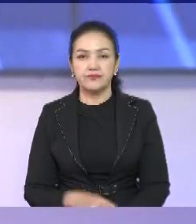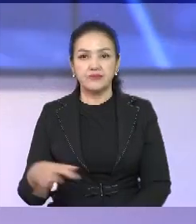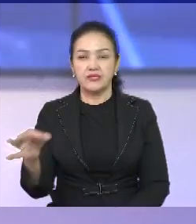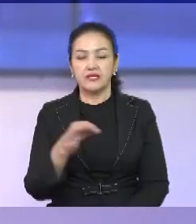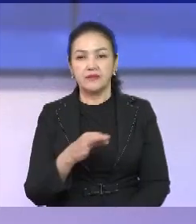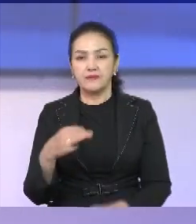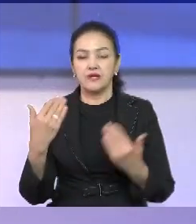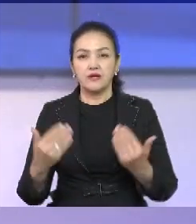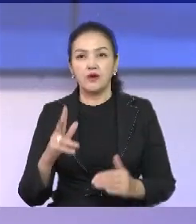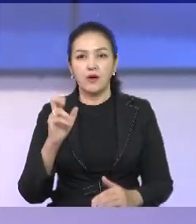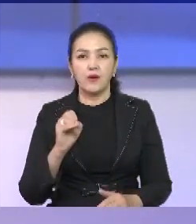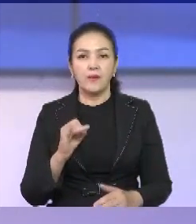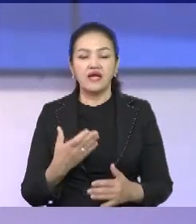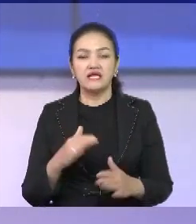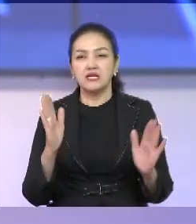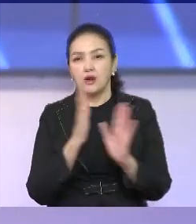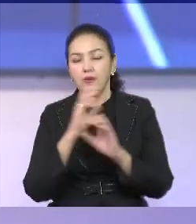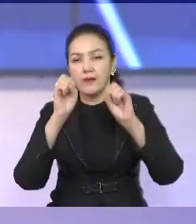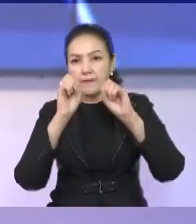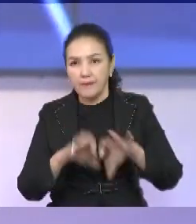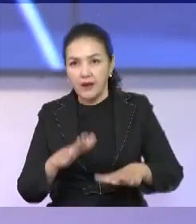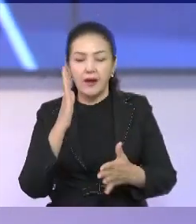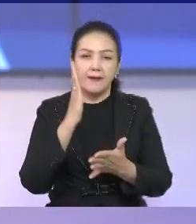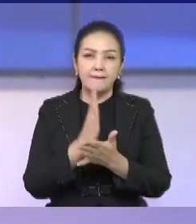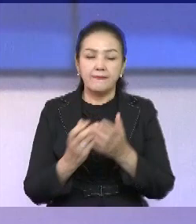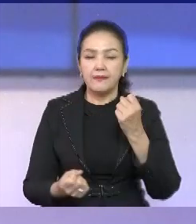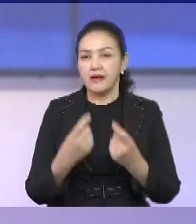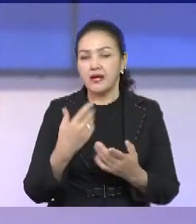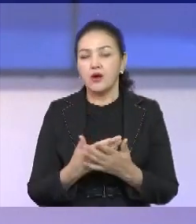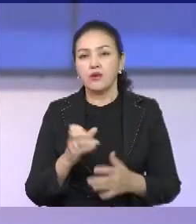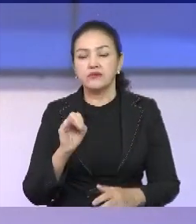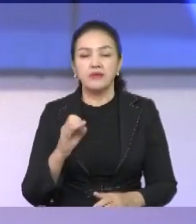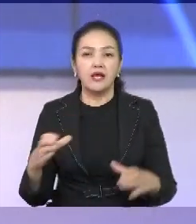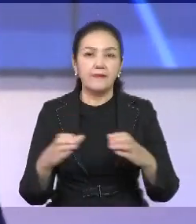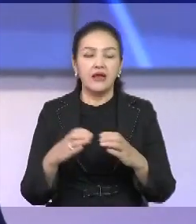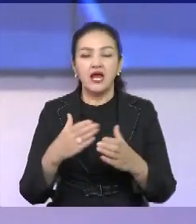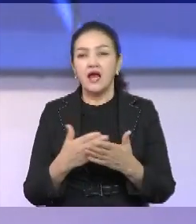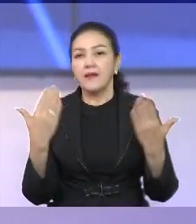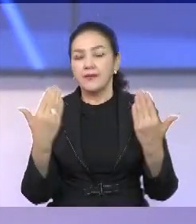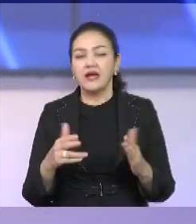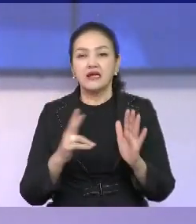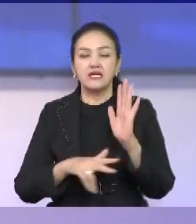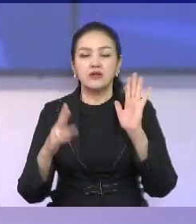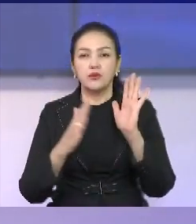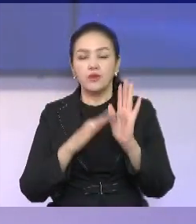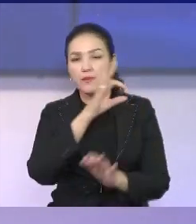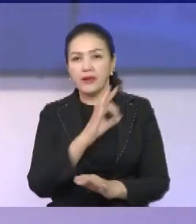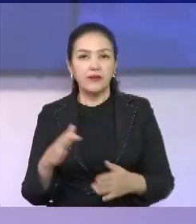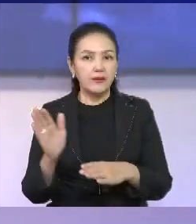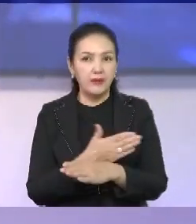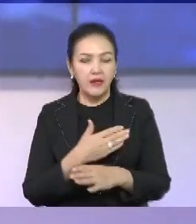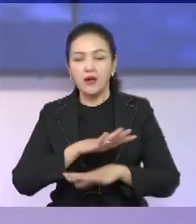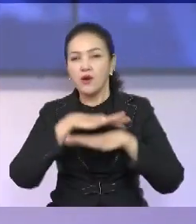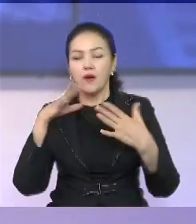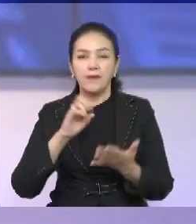Облыс аумағында бұл 300-ге жоқ стихиялық қоқыс үйіндісі бары анықталды. Бұл космомониторинг деректері бүгінге дейін 89% жойылды. Ең